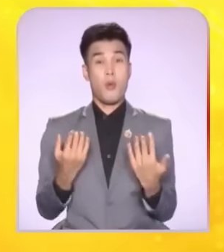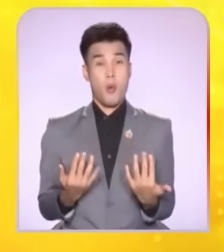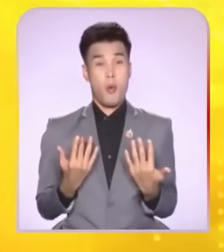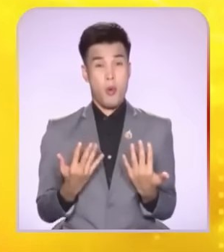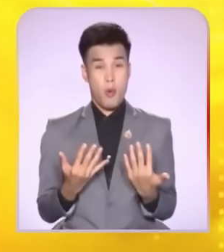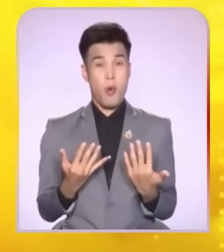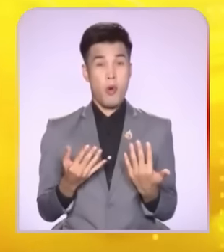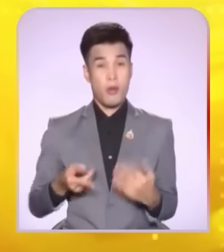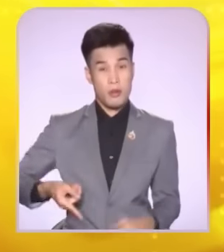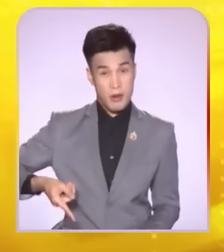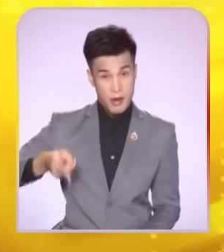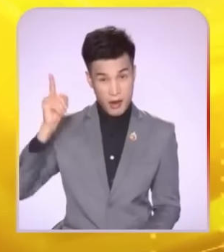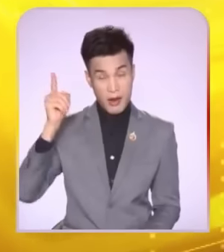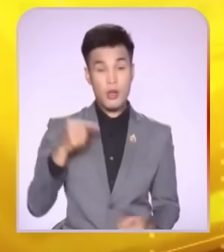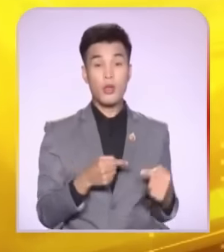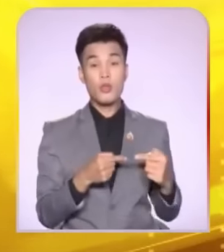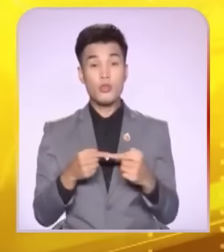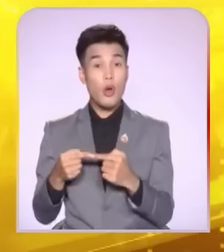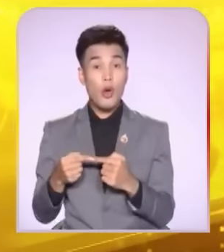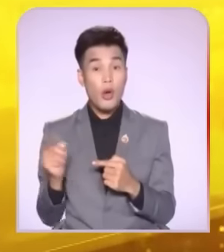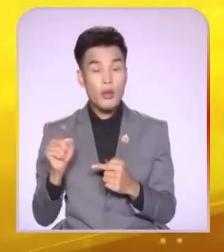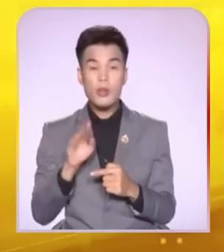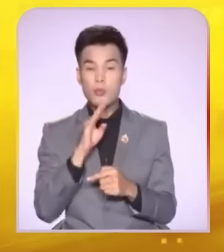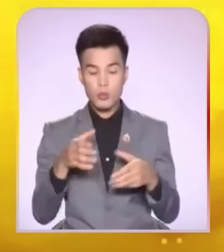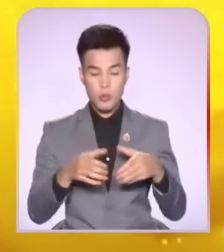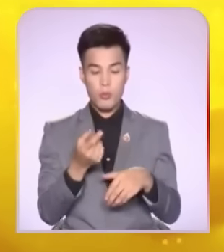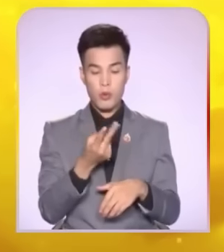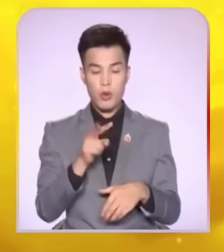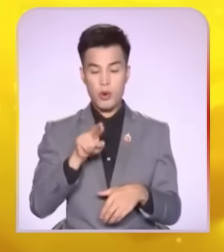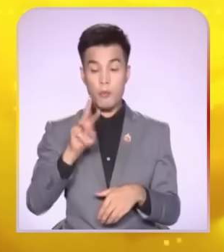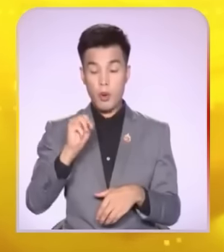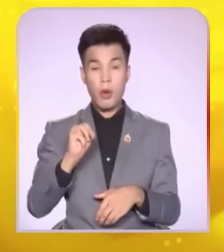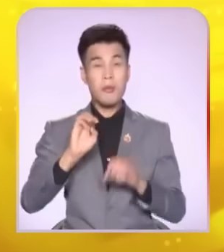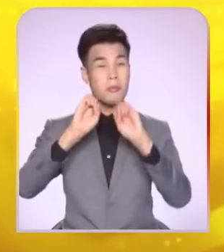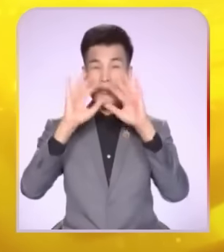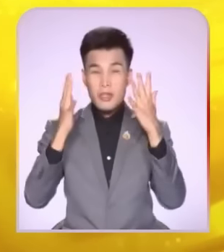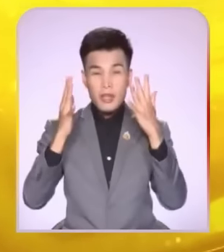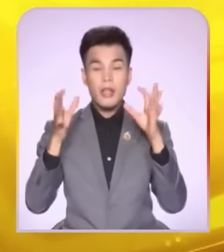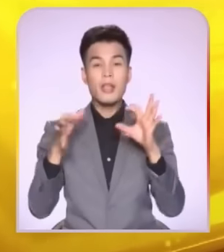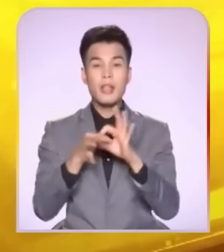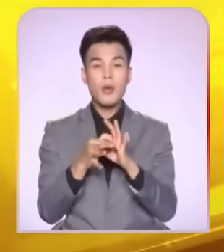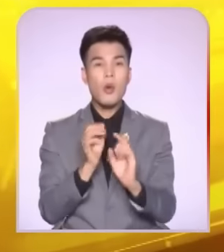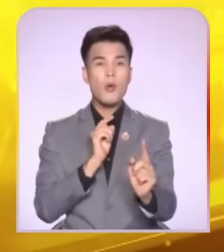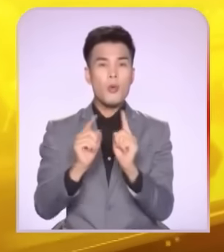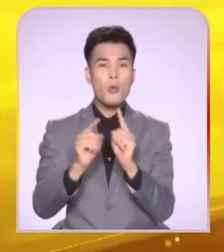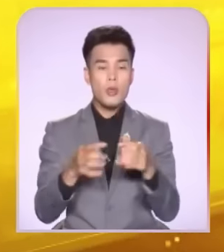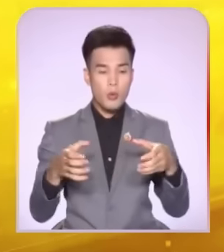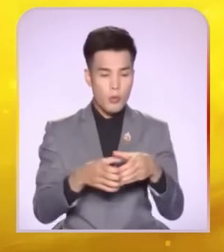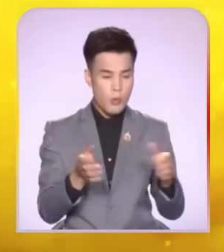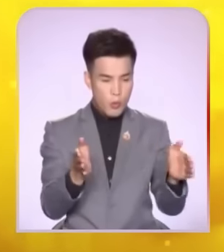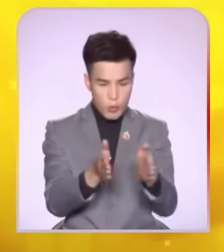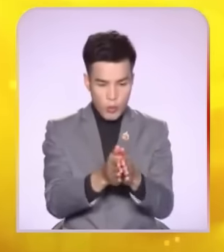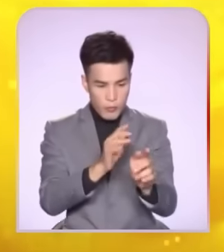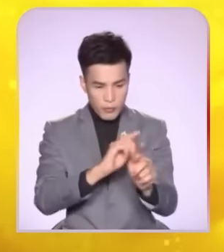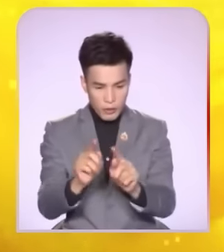ขนาดนั้นเลยเหรอฮะ แล้วมันต่อเนื่องถึงอะไรรู้ไหมคะถ้าเกิดว่าคณะรัฐมนตรีองค์อิงหนึ่งยังไม่ชัดเจนเรื่องของการคุยกันในพรรคร่วมต่